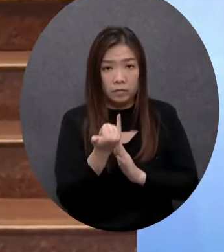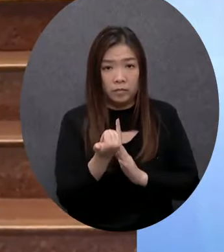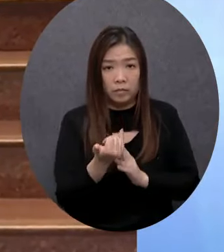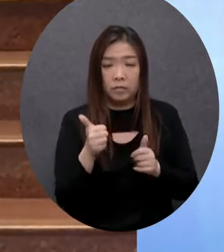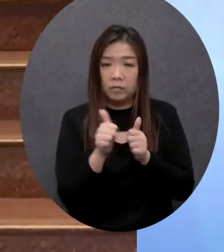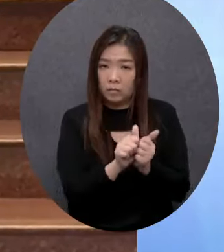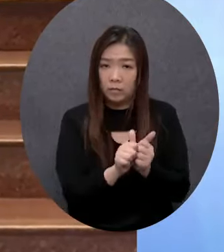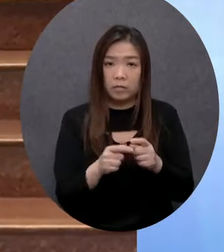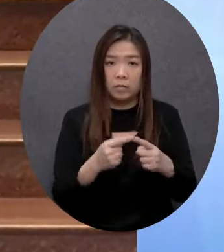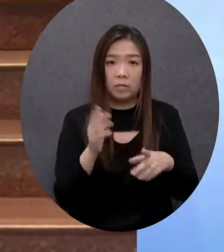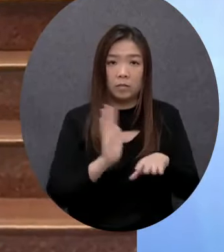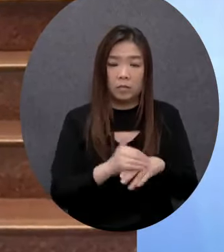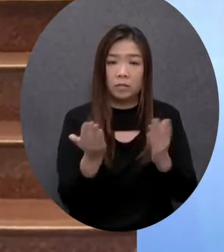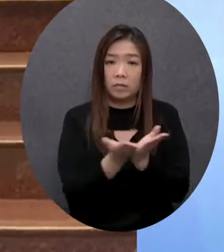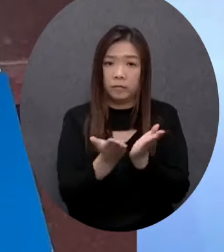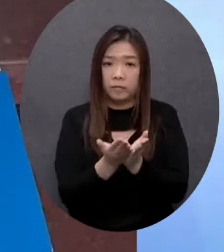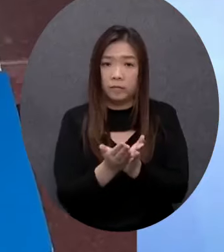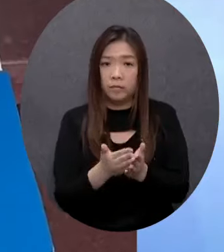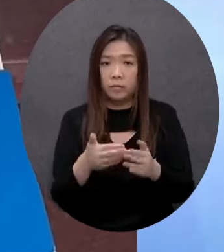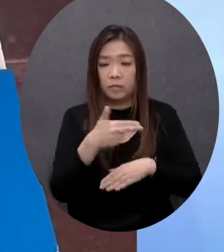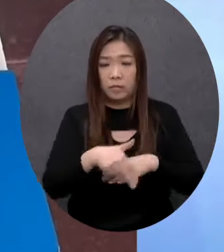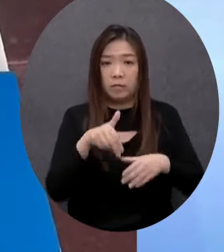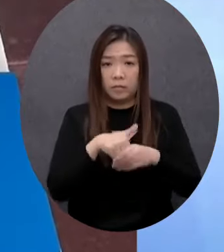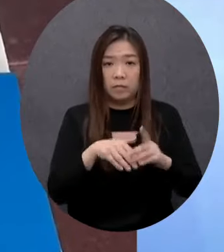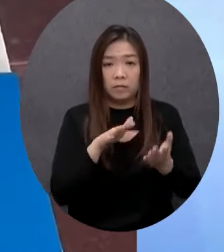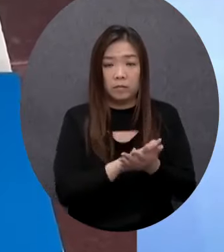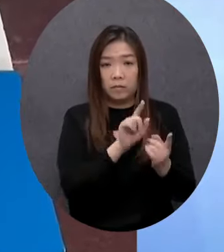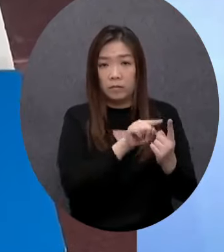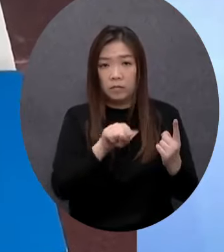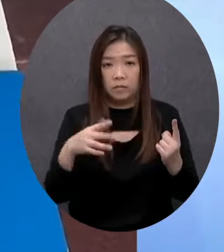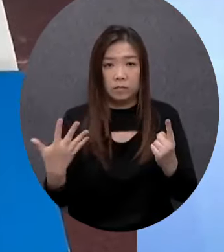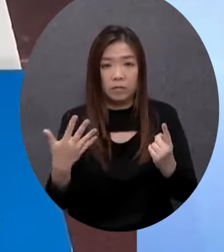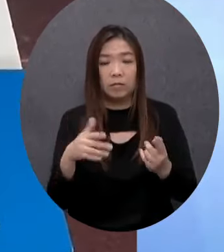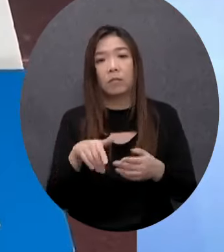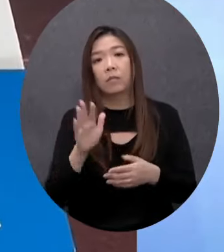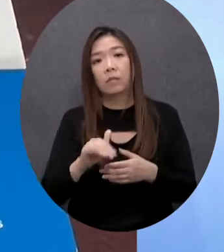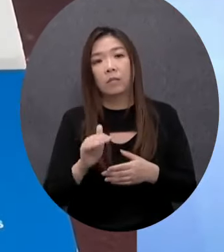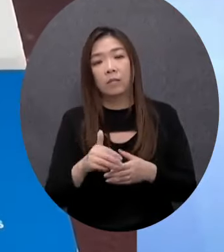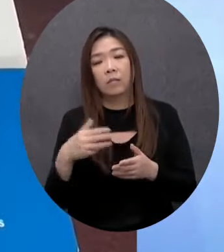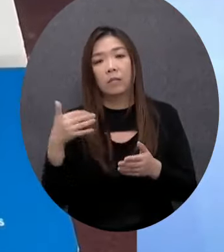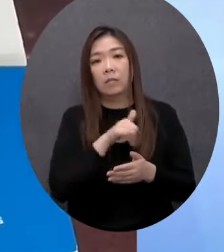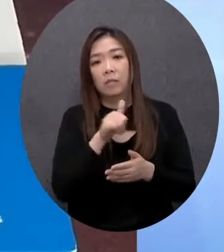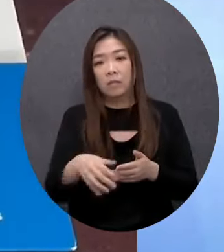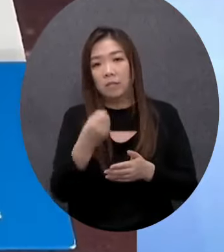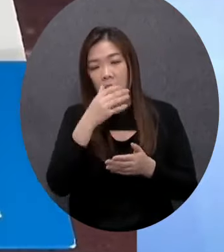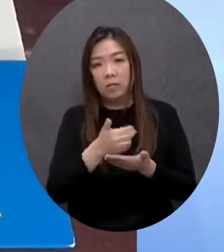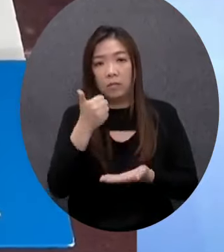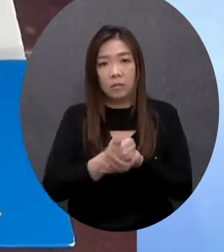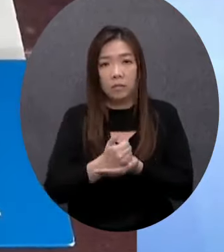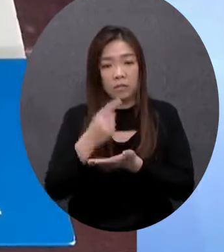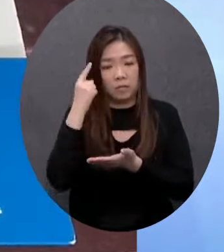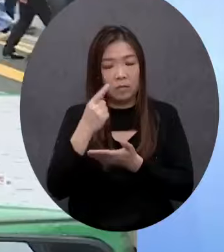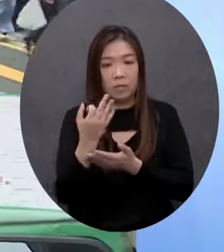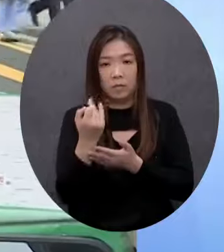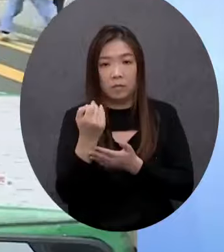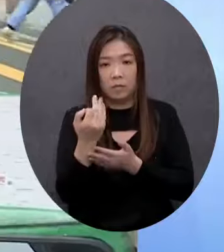證明辦理有效期1-5年不等的多次赴港澳人才簽注，每次停留不超過